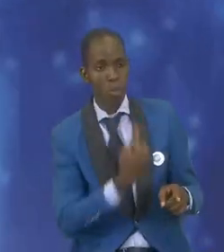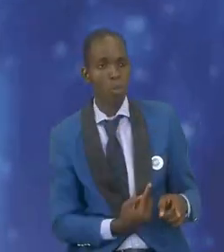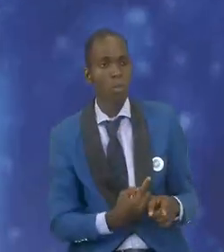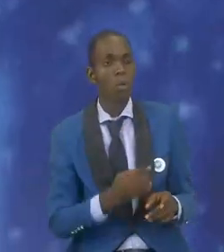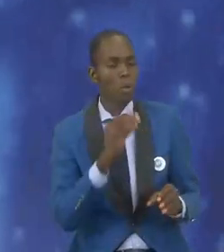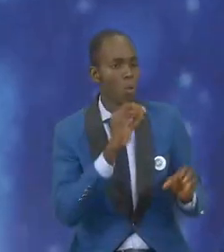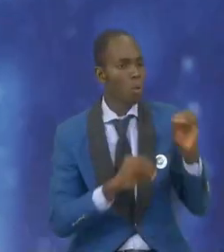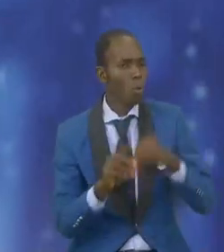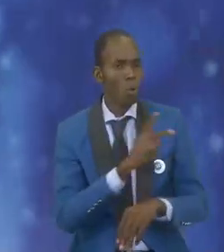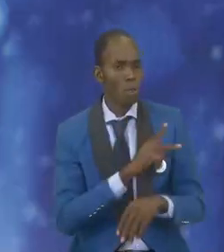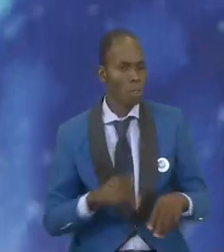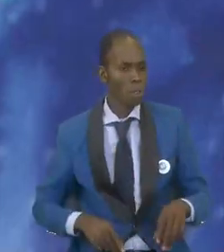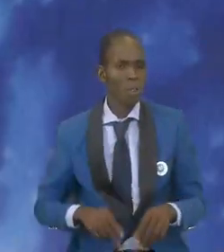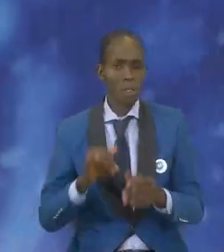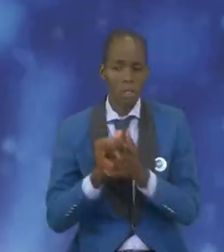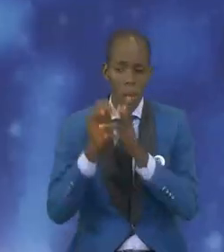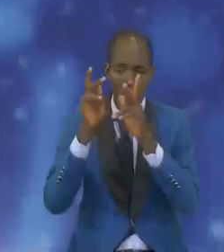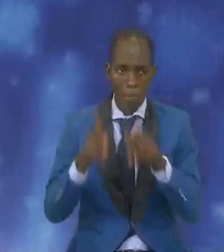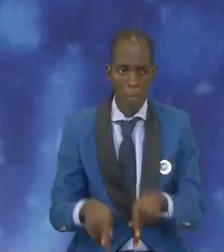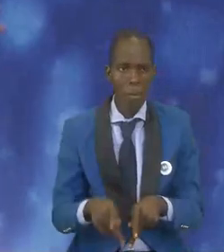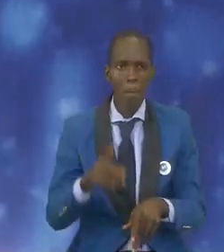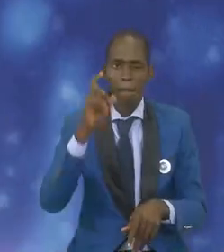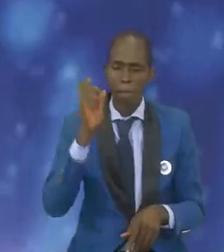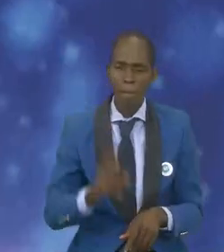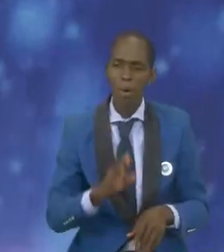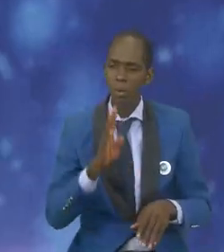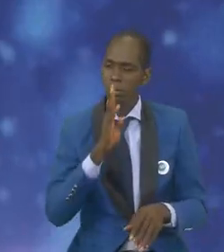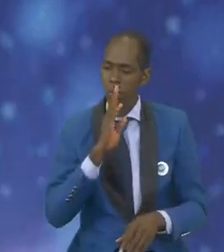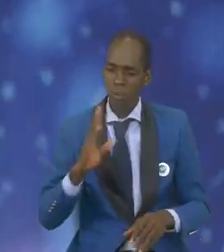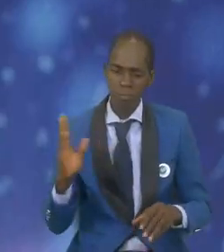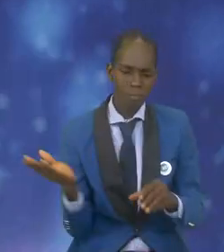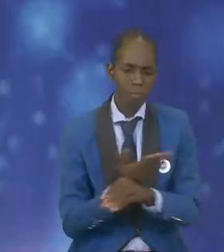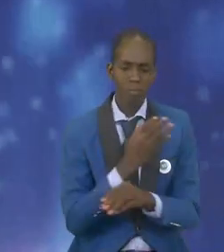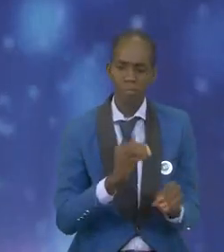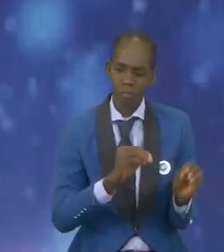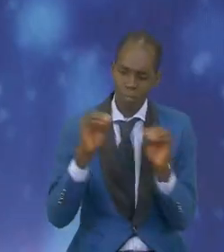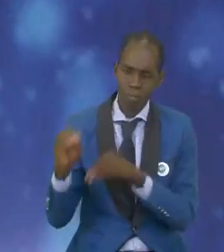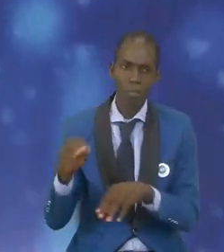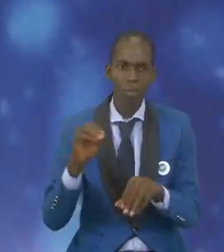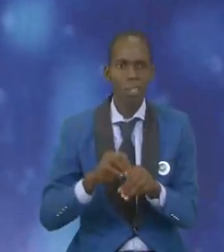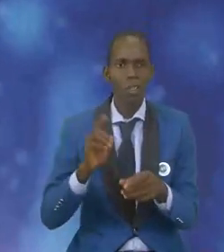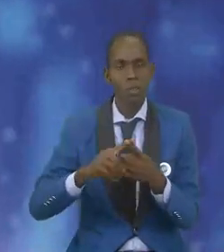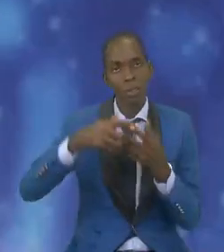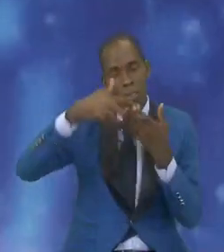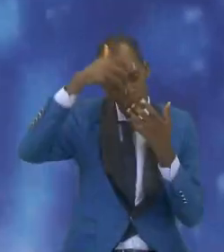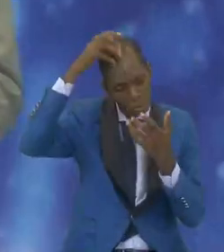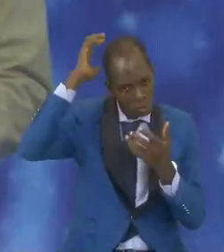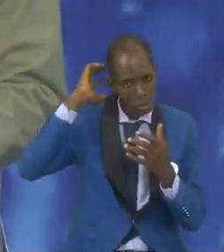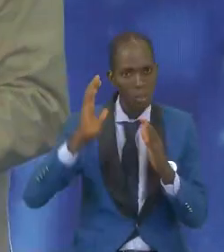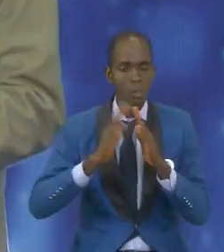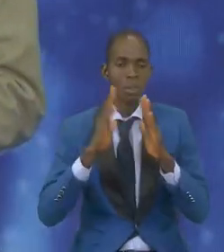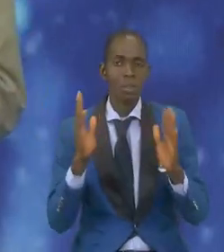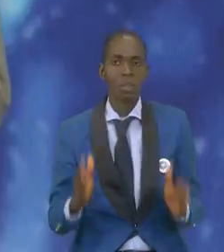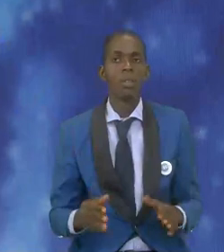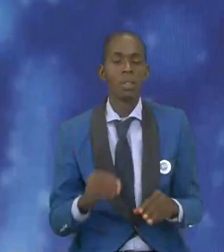roi sera jeté dans la fosse aux lions